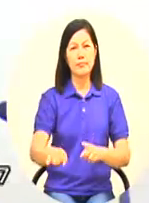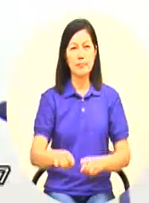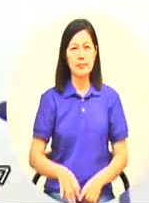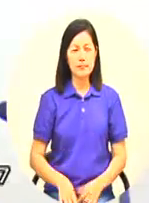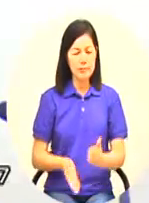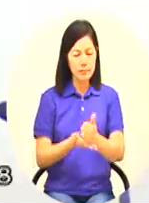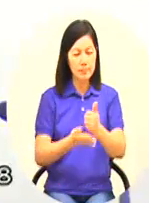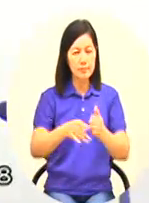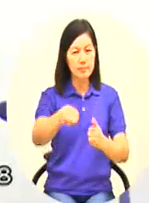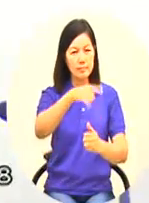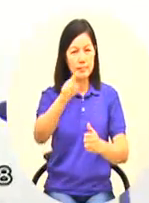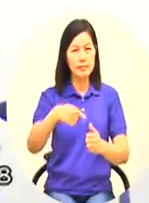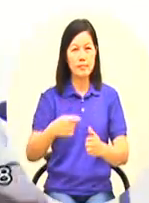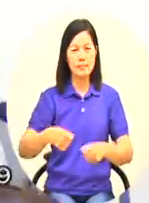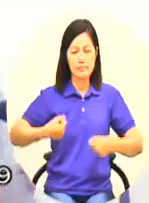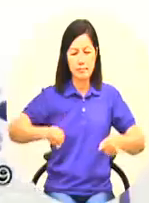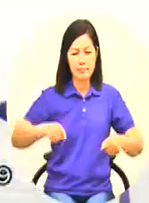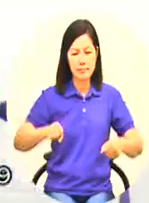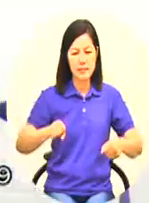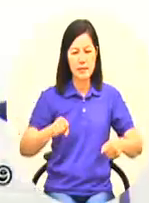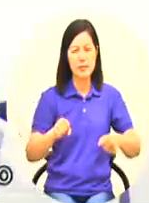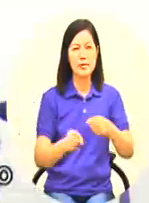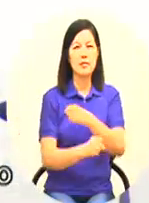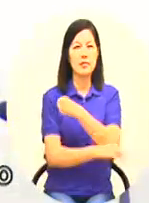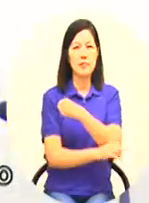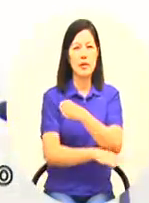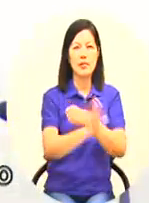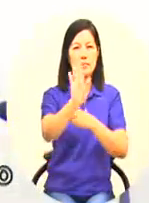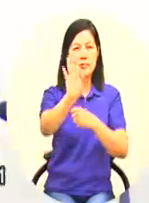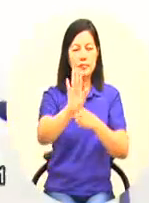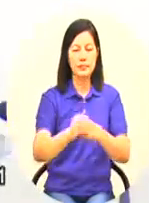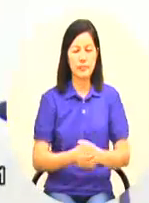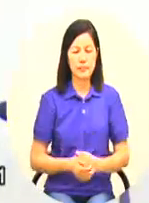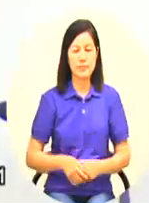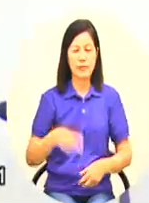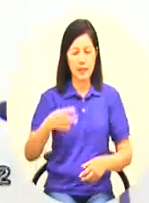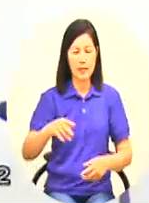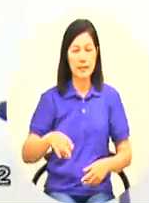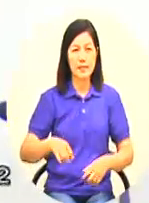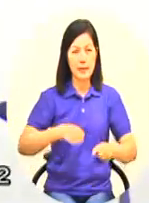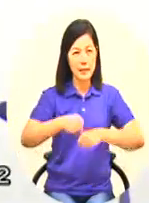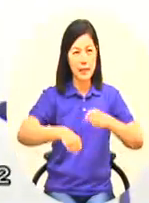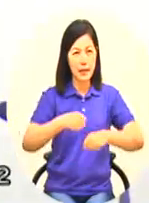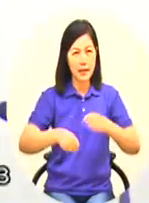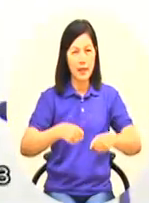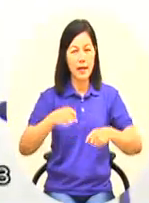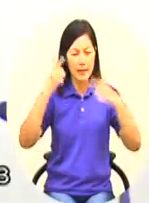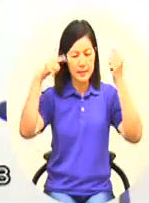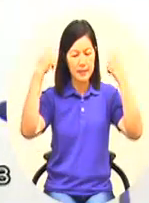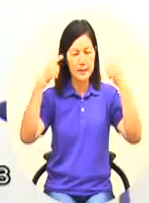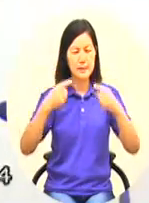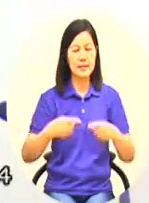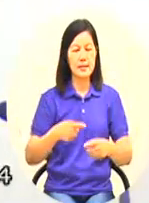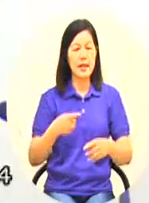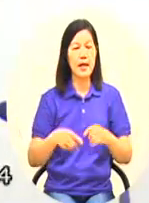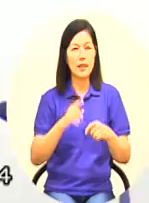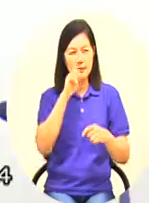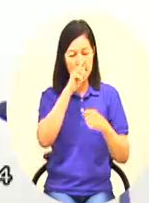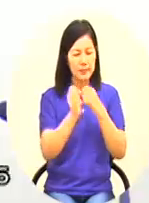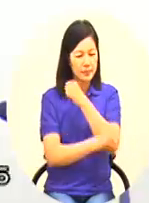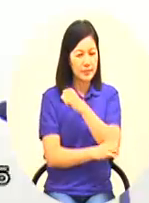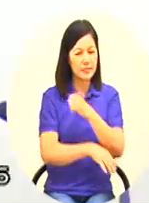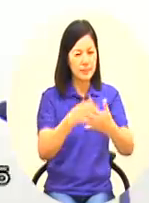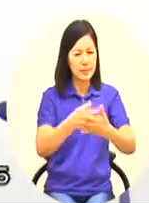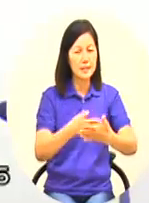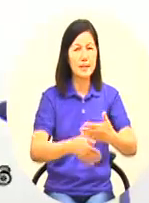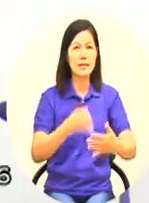好，尽量少骑机车，多骑脚踏车，可以健身，也可以节能减碳。那这里也希望我们局长能够